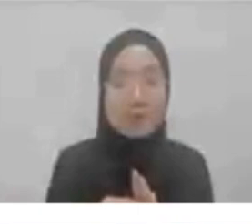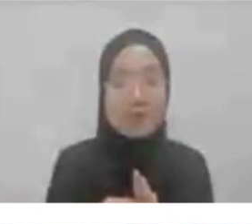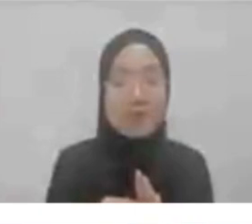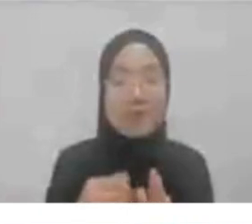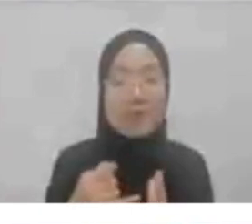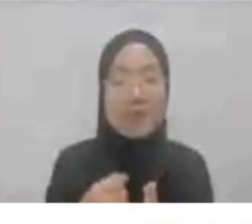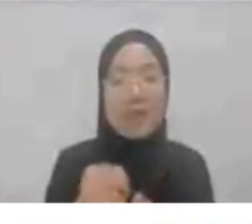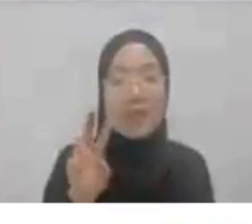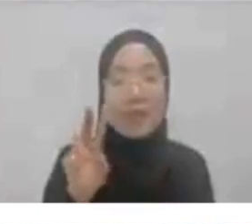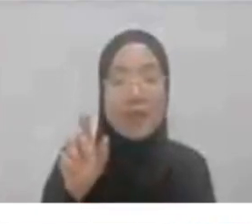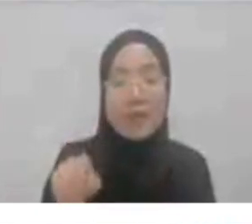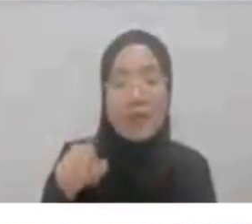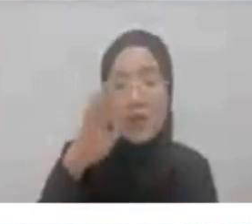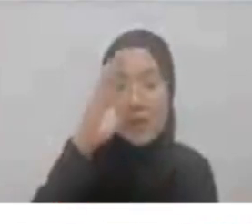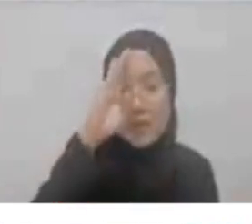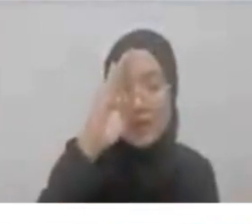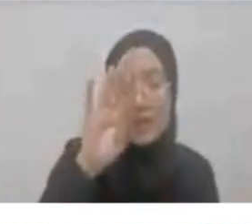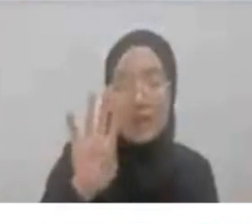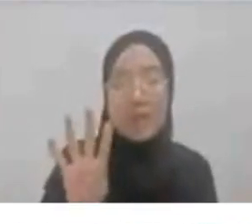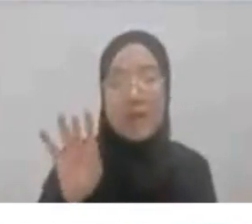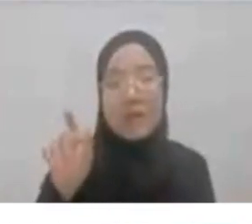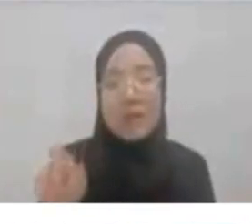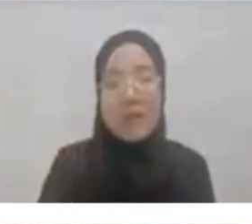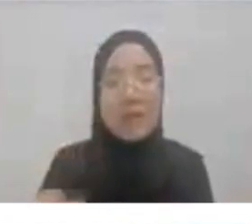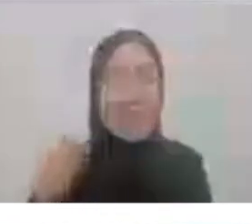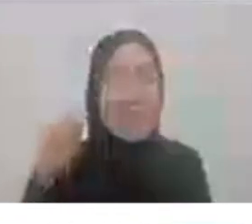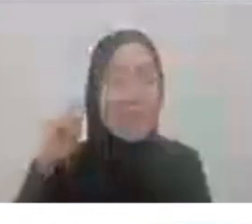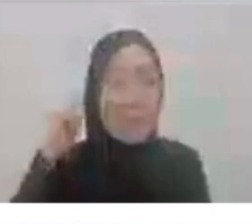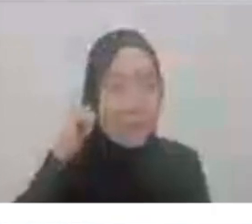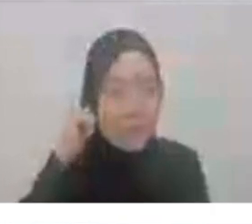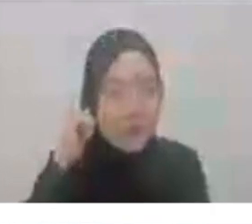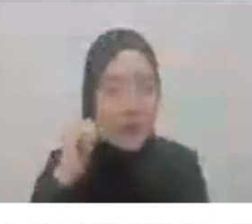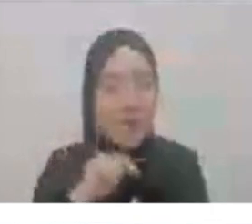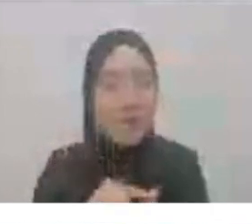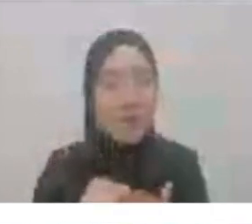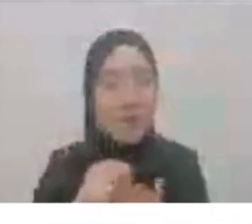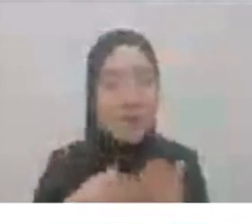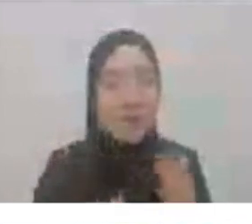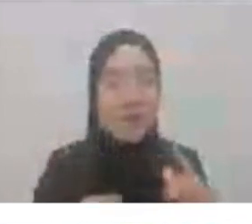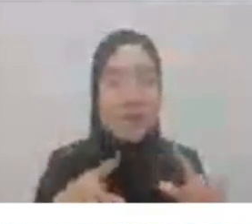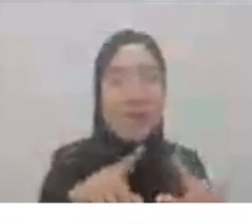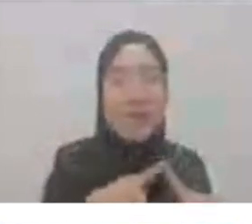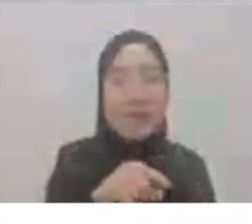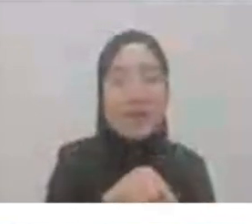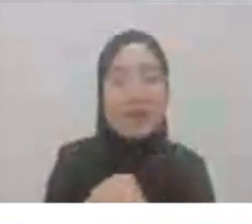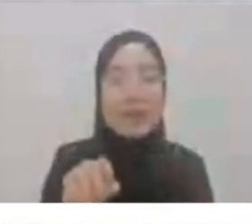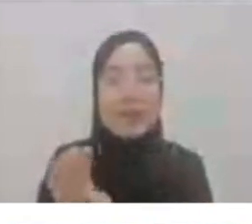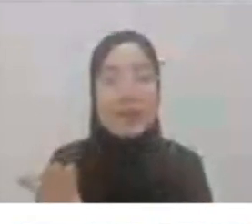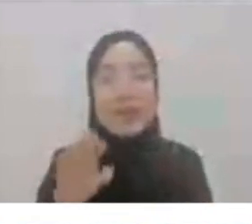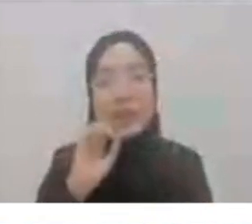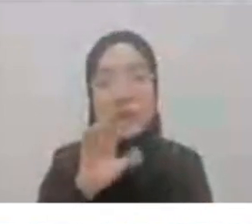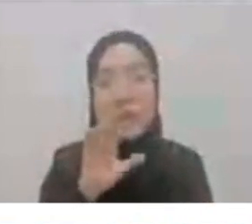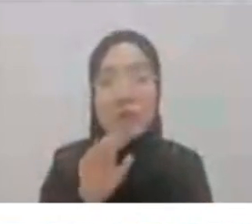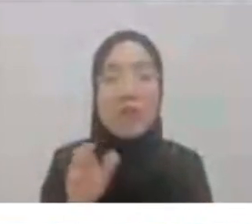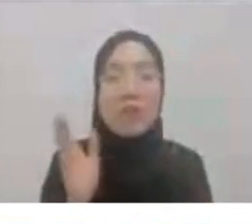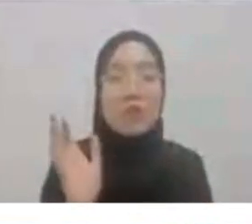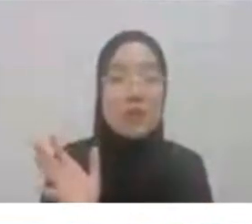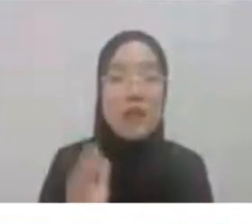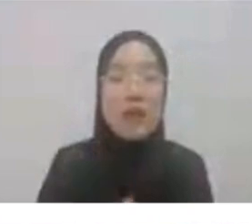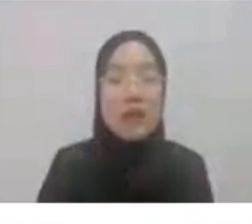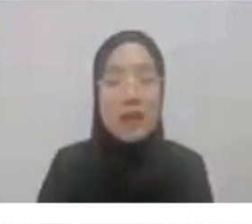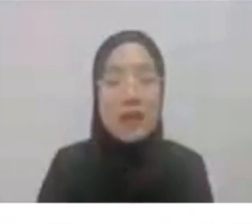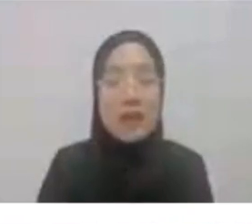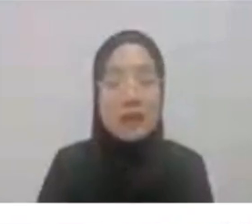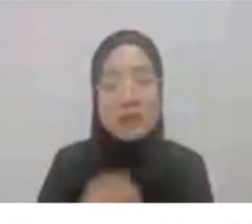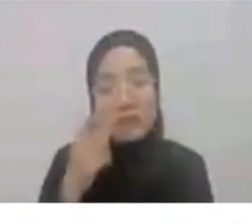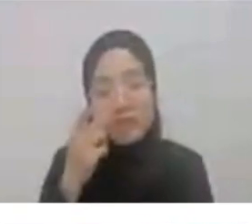orang laki-laki dan empat orang perempuan atas nama sebagai berikut huruf a sampai dengan C dan seterusnya dianggap diucapkan B selah Mak mencemati